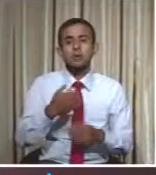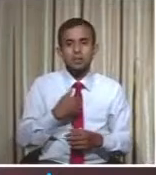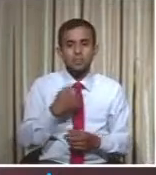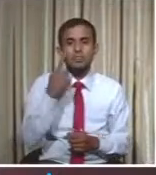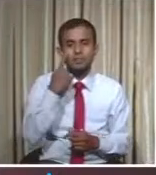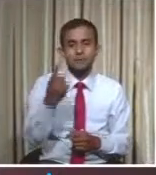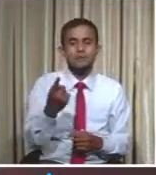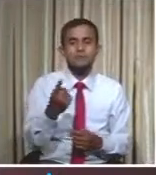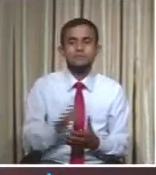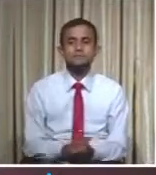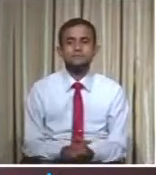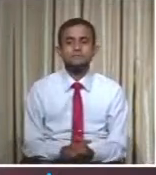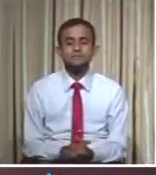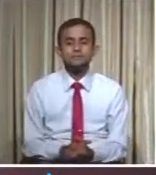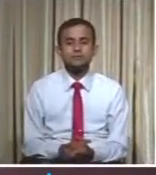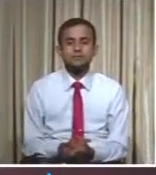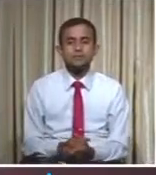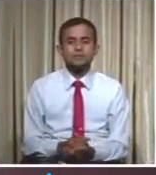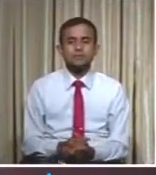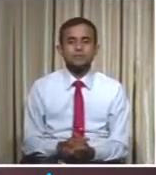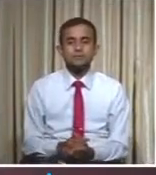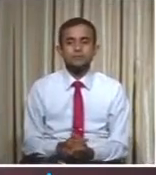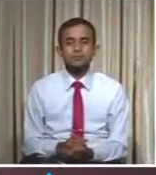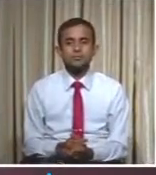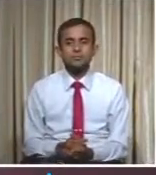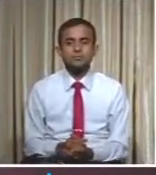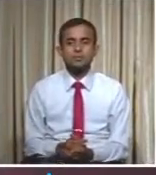දකිනවා. දැන්